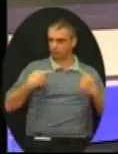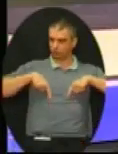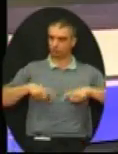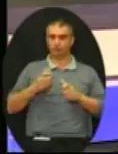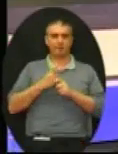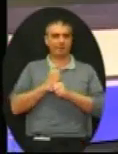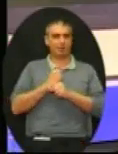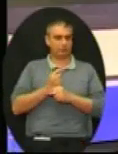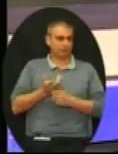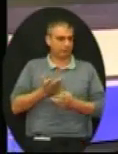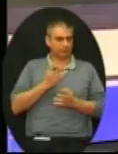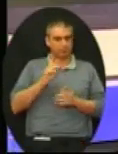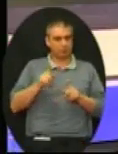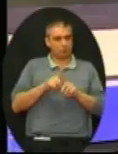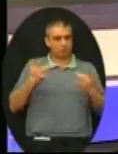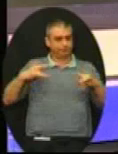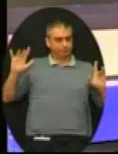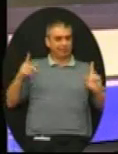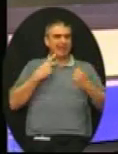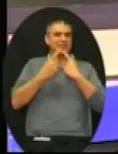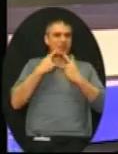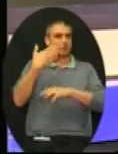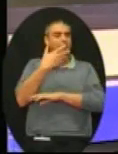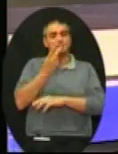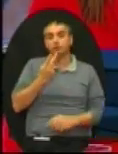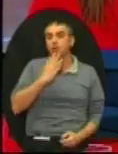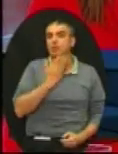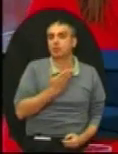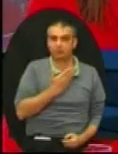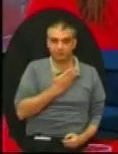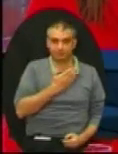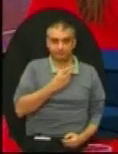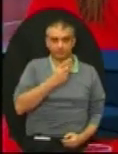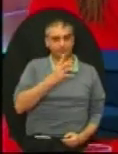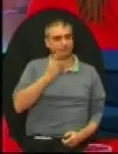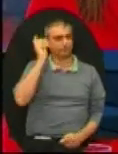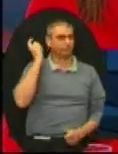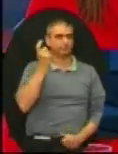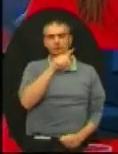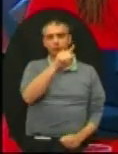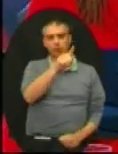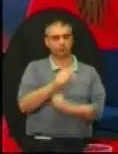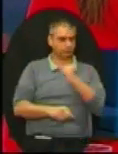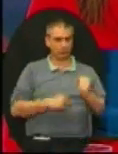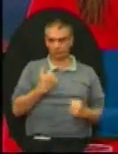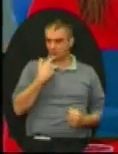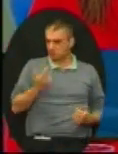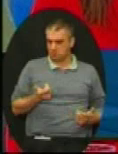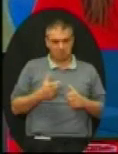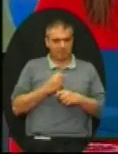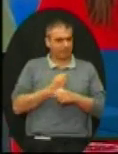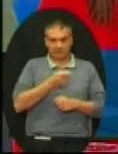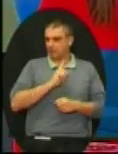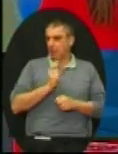מפלגת העבודה, די ברחת מהדיון המדיני. ויותר מזה, כשהתיחו בך שאת שמאל, את כל הזמן אמרת, מפלגת